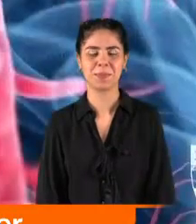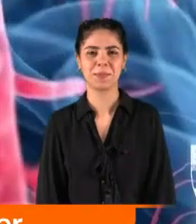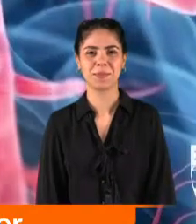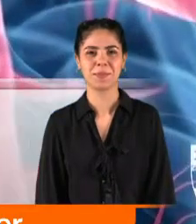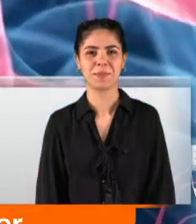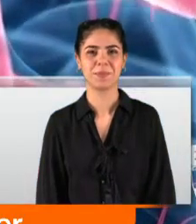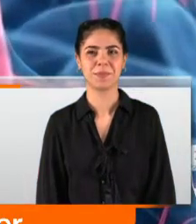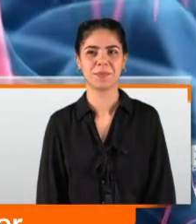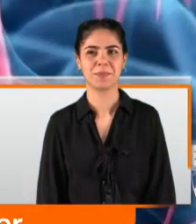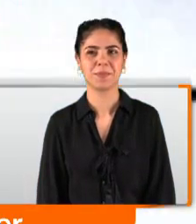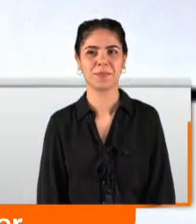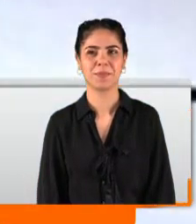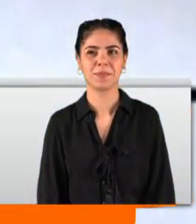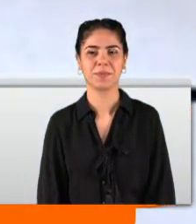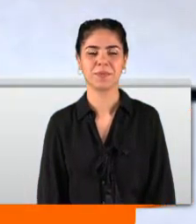ve